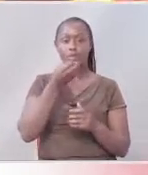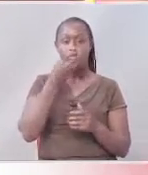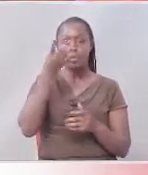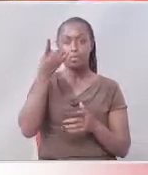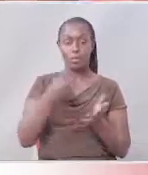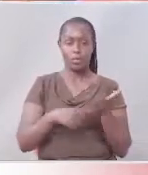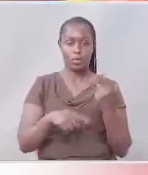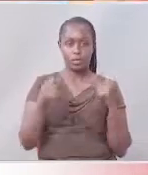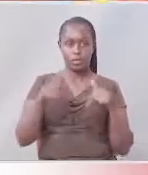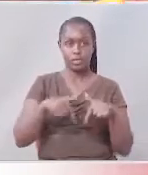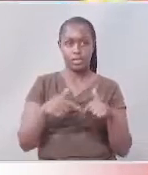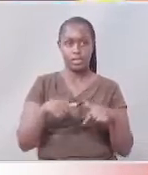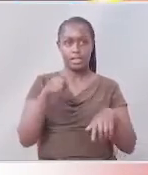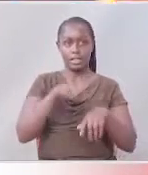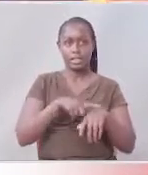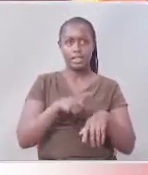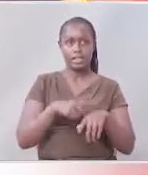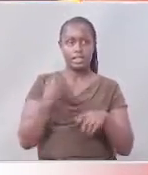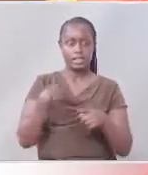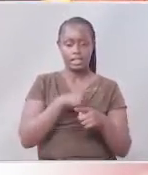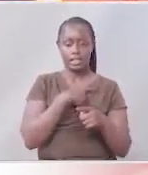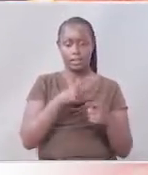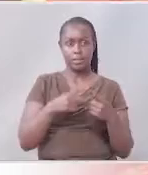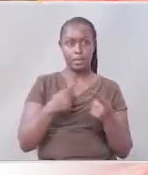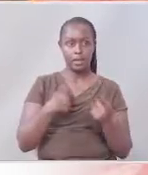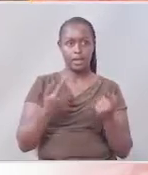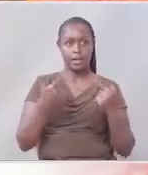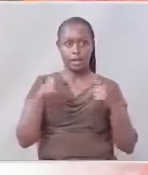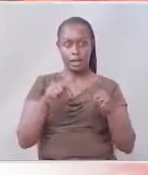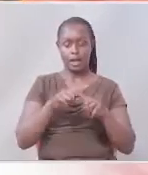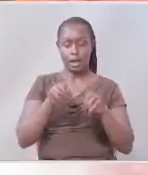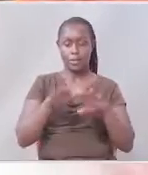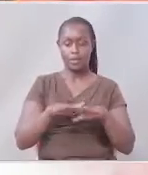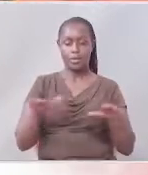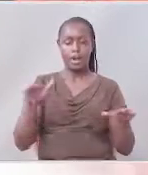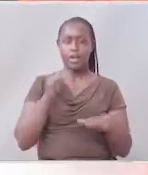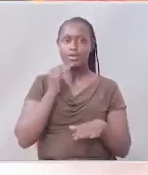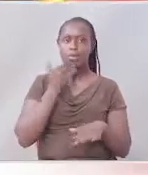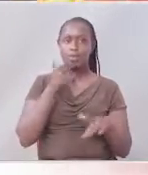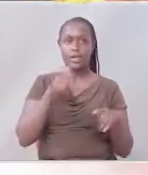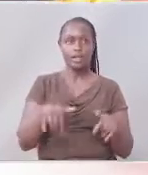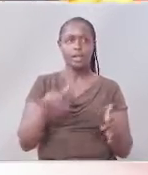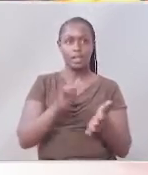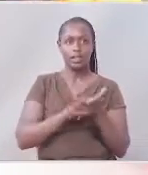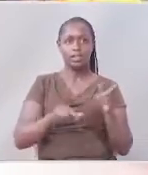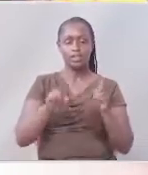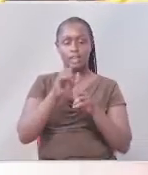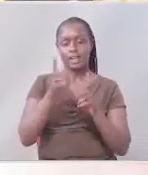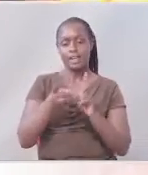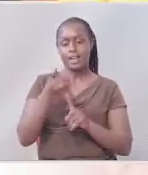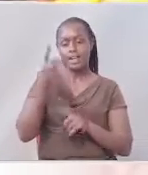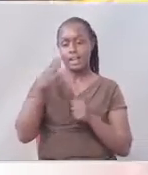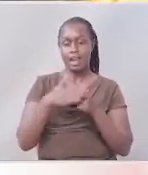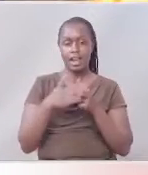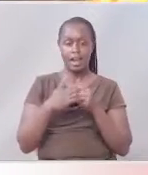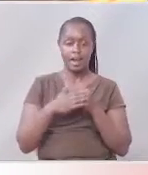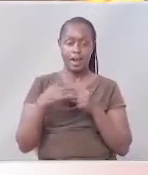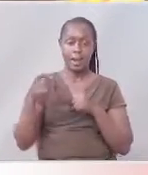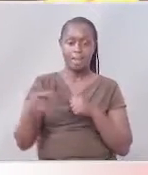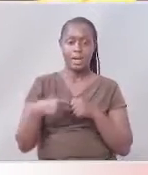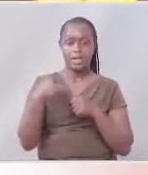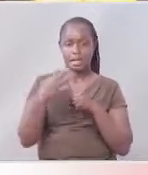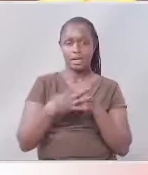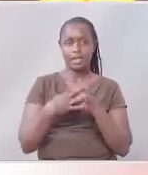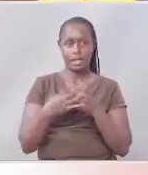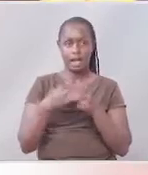leo, tukijia katika shamba yetu ya Waluya hapa, kwamba tarehe 9 mwezi wa 8, shandi